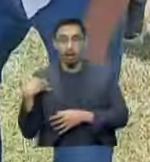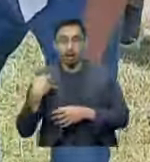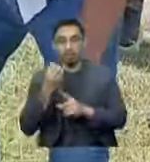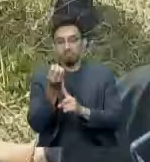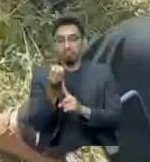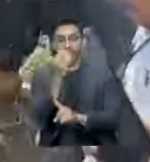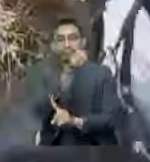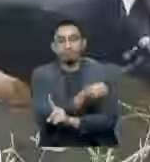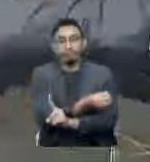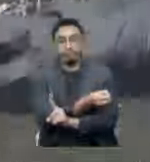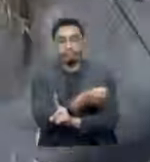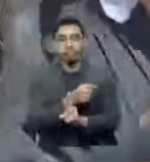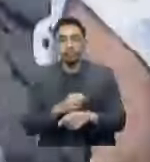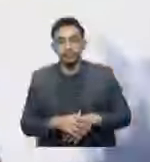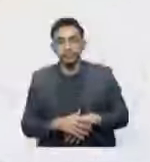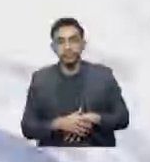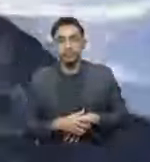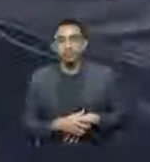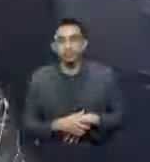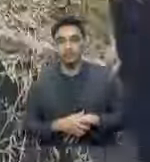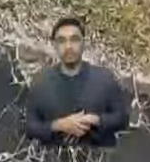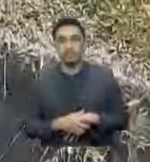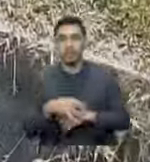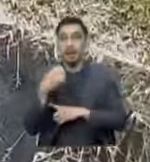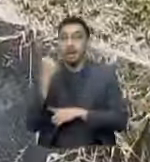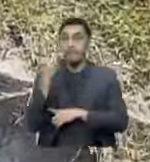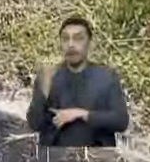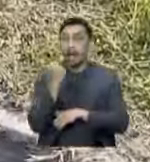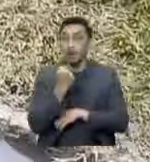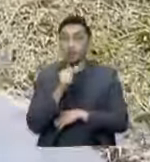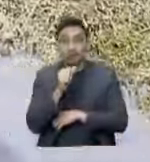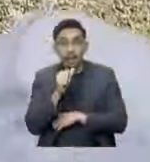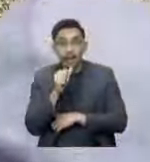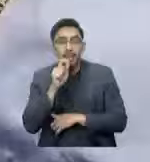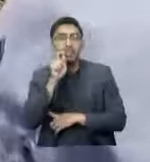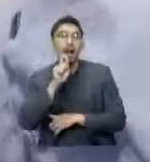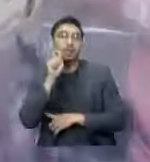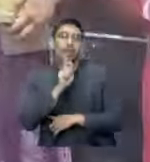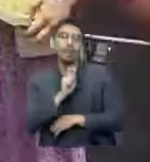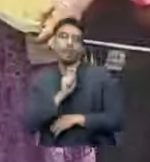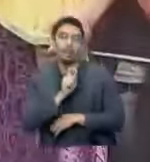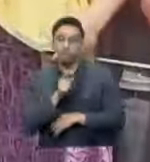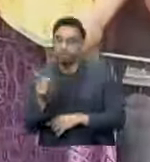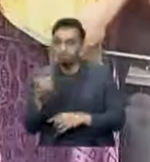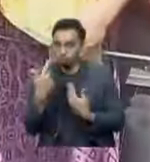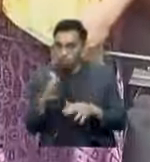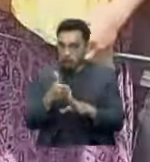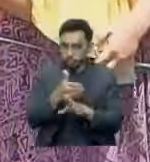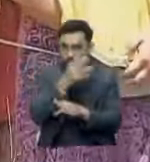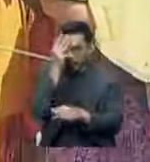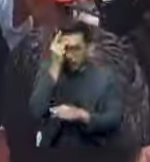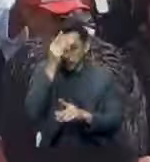warga. Ironis, pelaku yang merupakan bibi korban merencanakan pembunuhan demi menguasai perhiasan